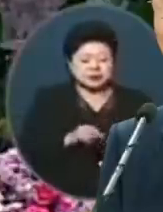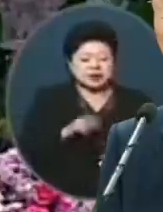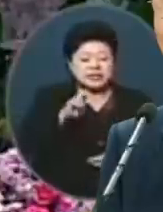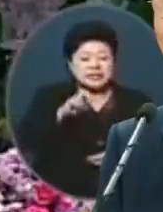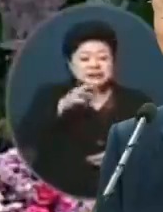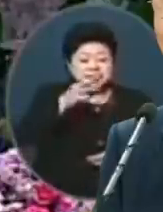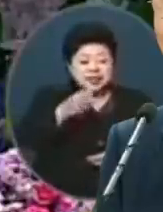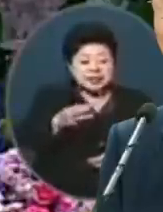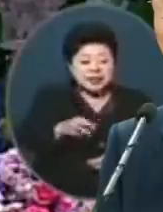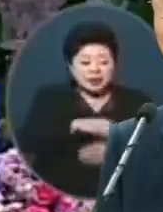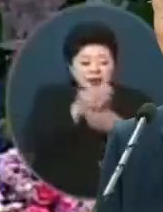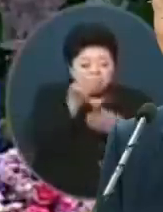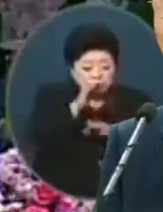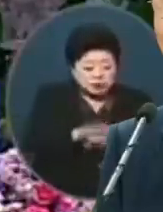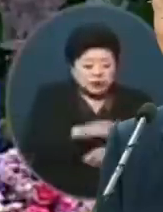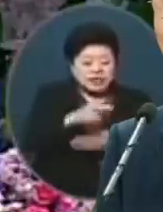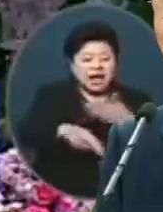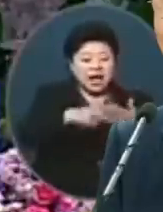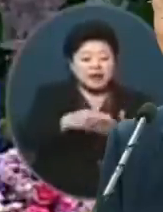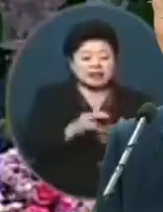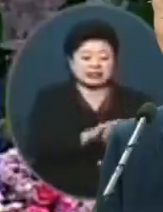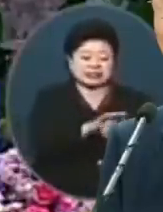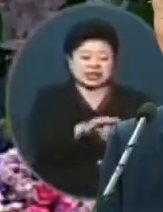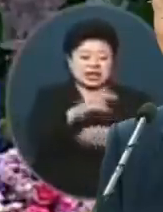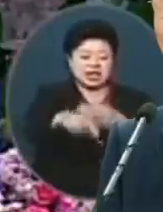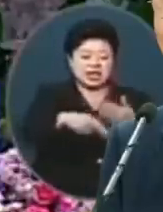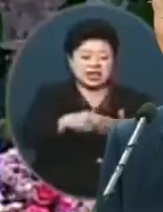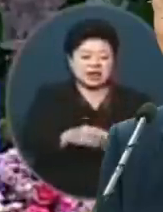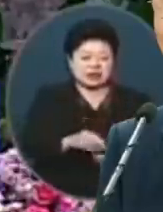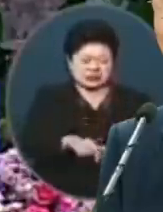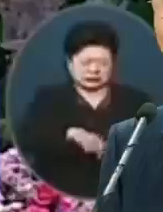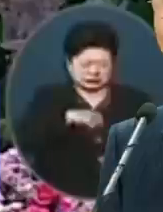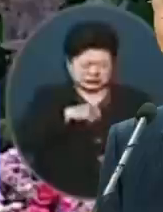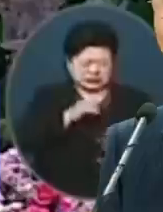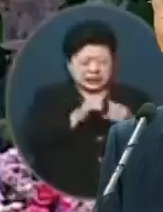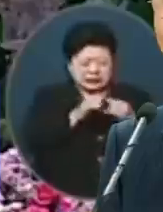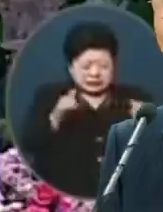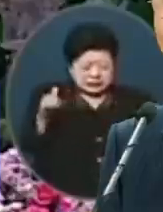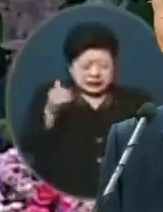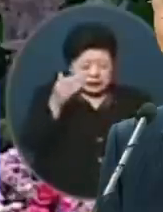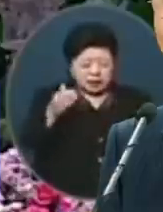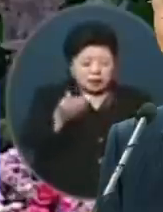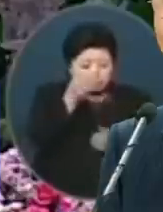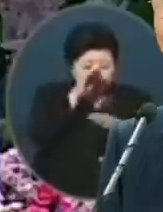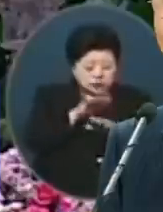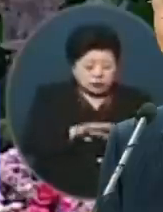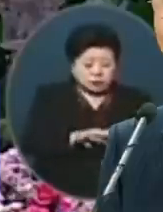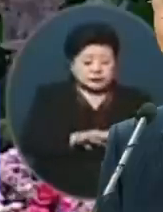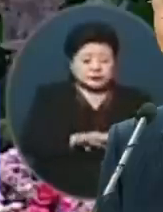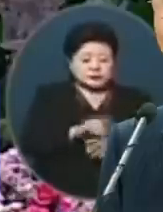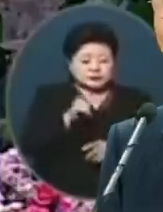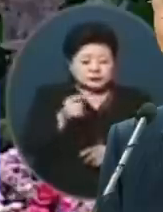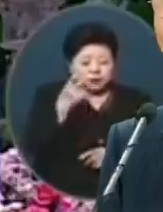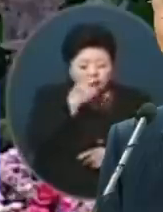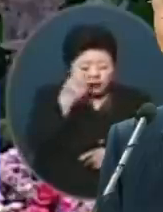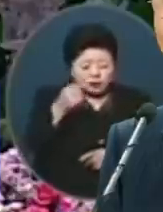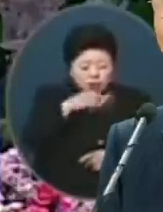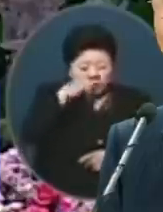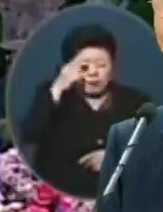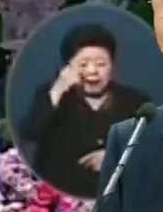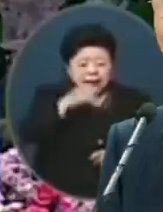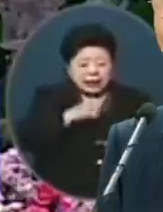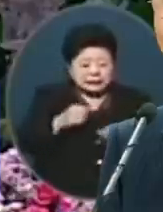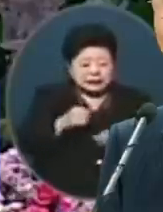23절에 너희 모든 성도들아 야훼를 사랑하라. 야훼께서 진실로 진실한 자를 보호하시고